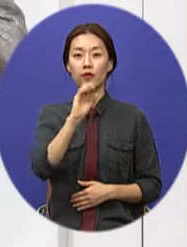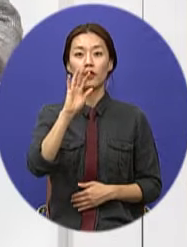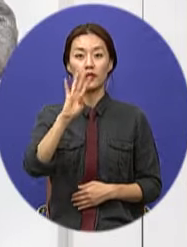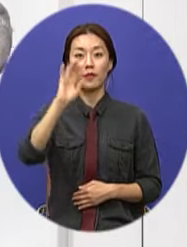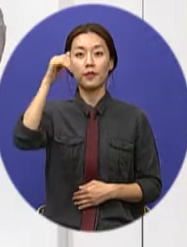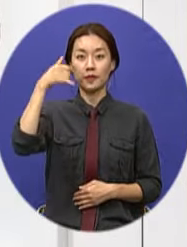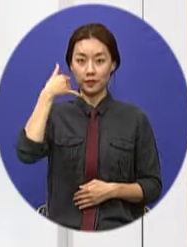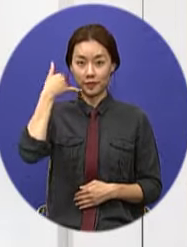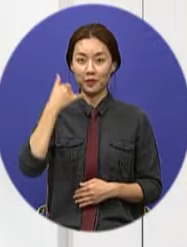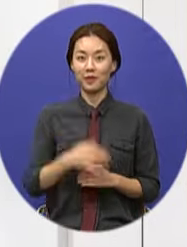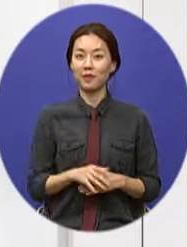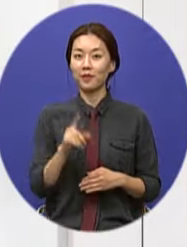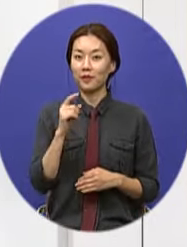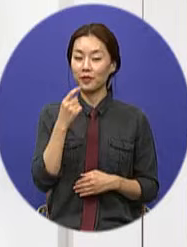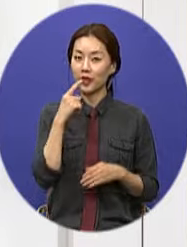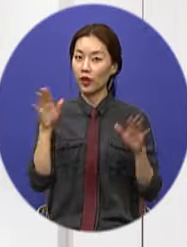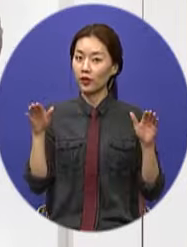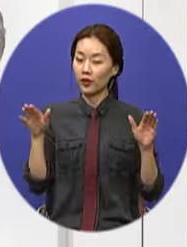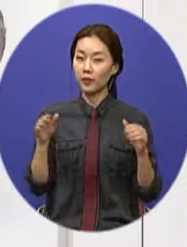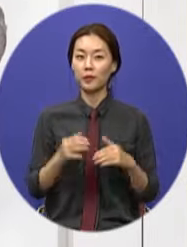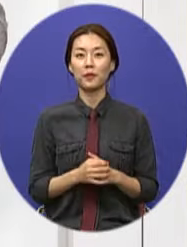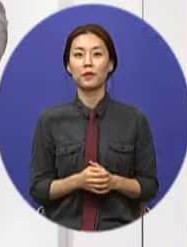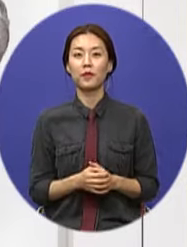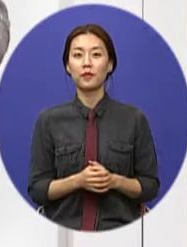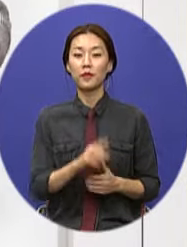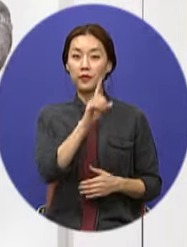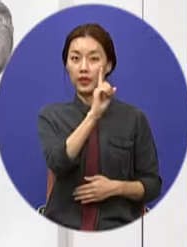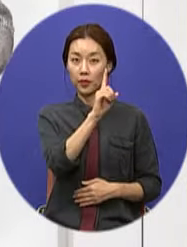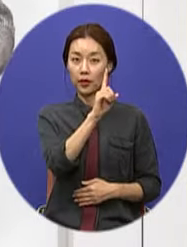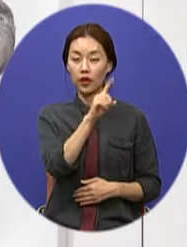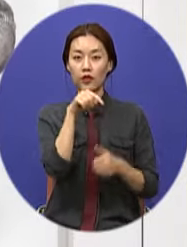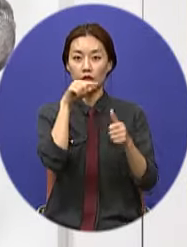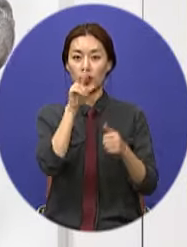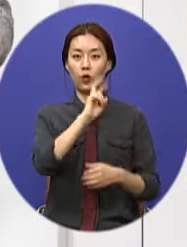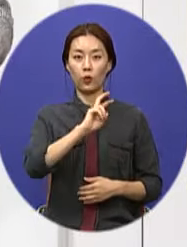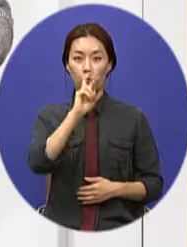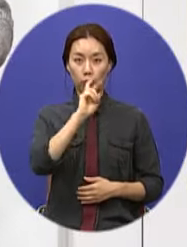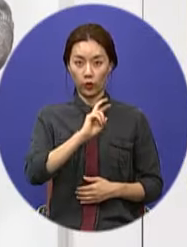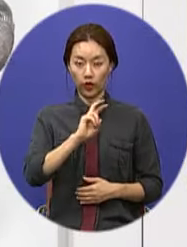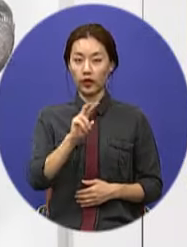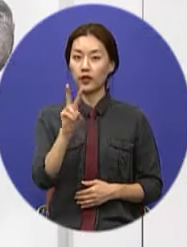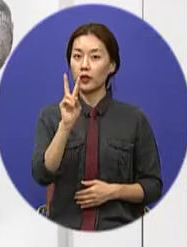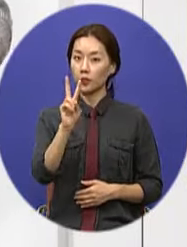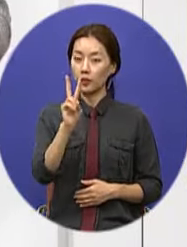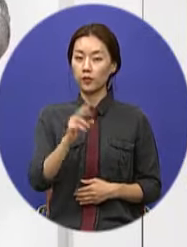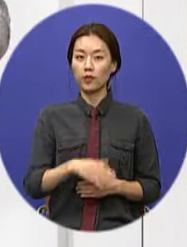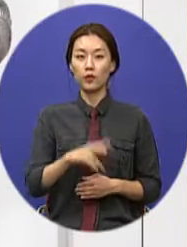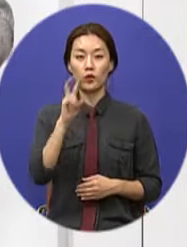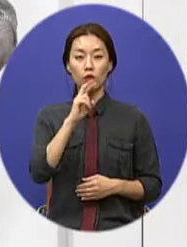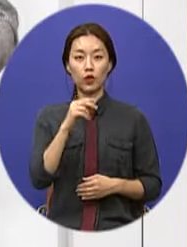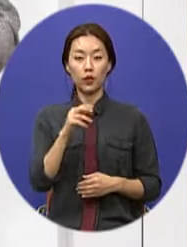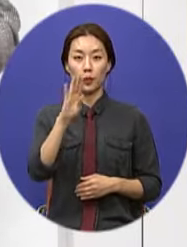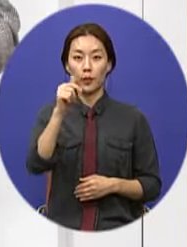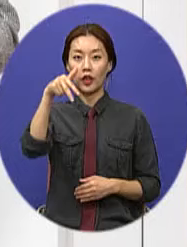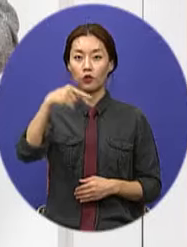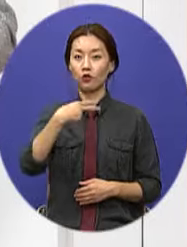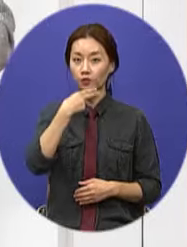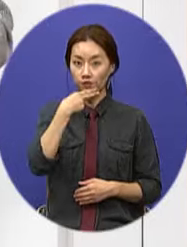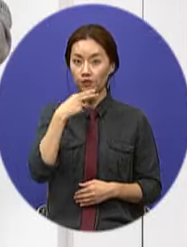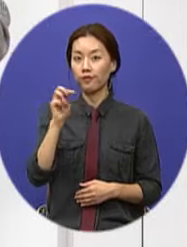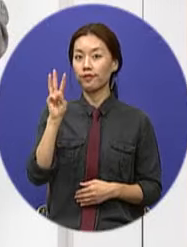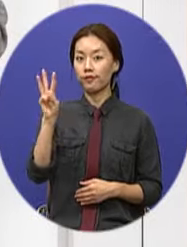060-608-1004 천사가 되시는 번호잖아요. 네. 1번 지정곡 노래 부르기, 2번 무반주 노래 부르기,